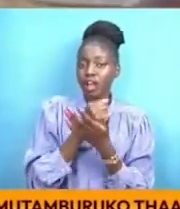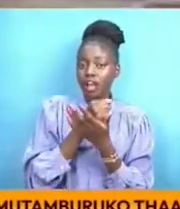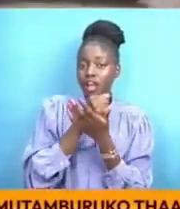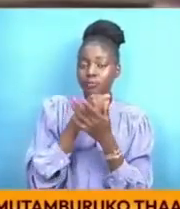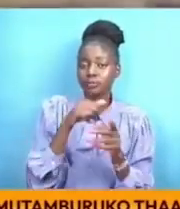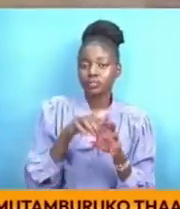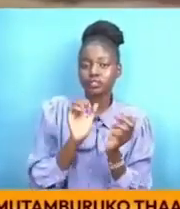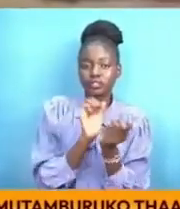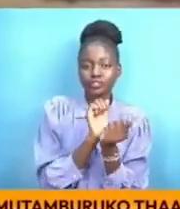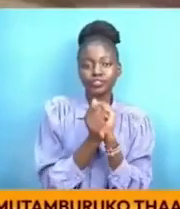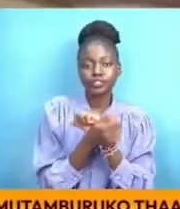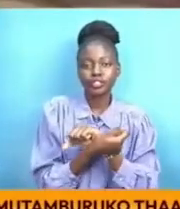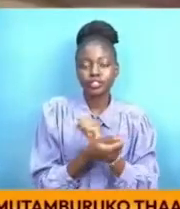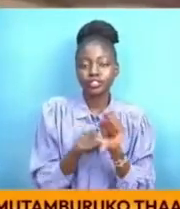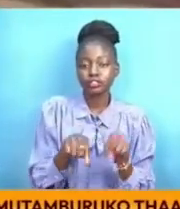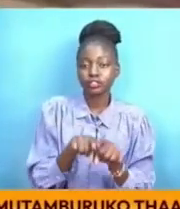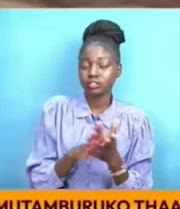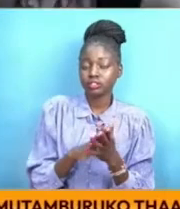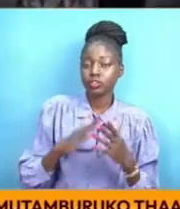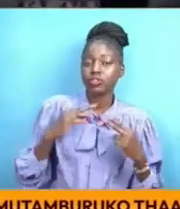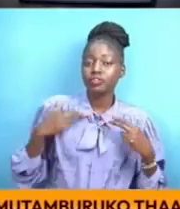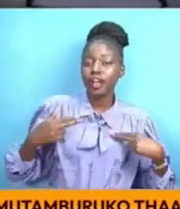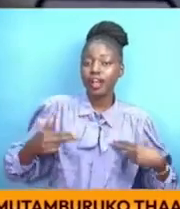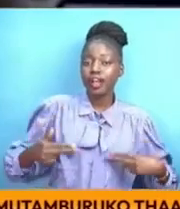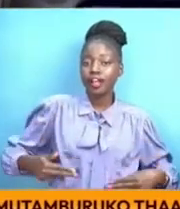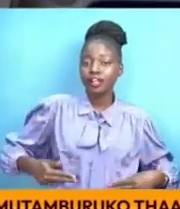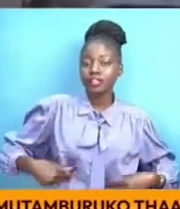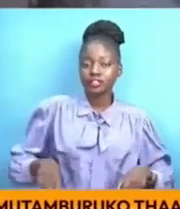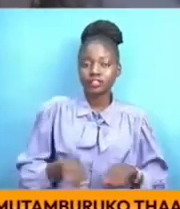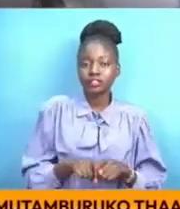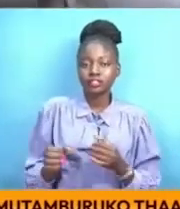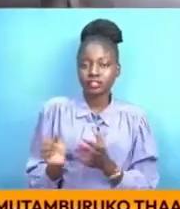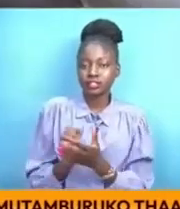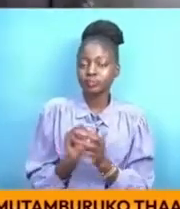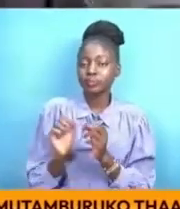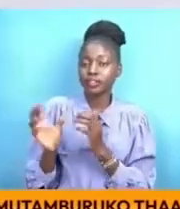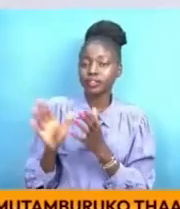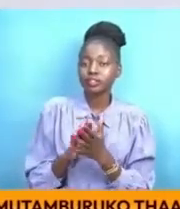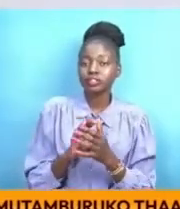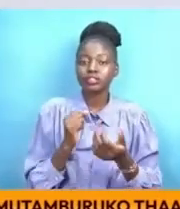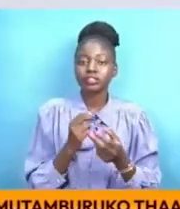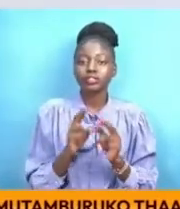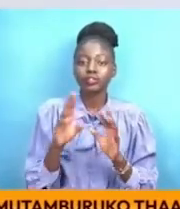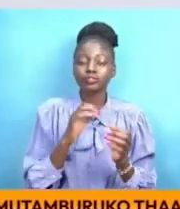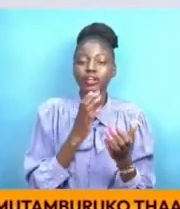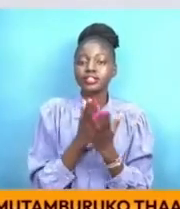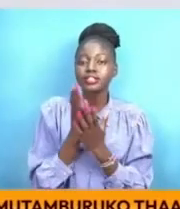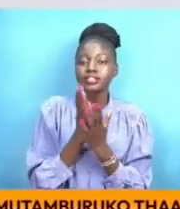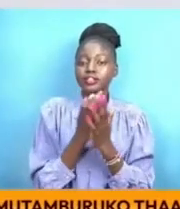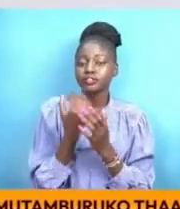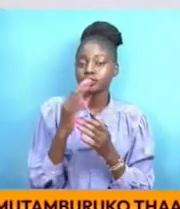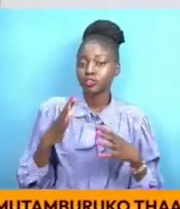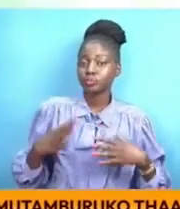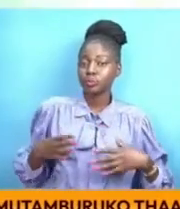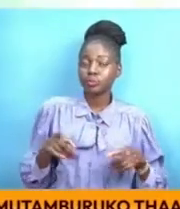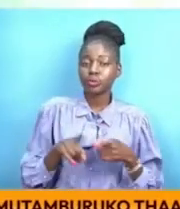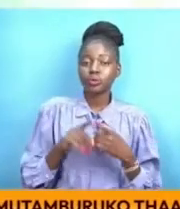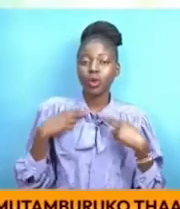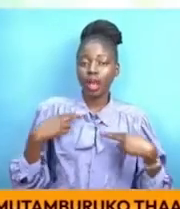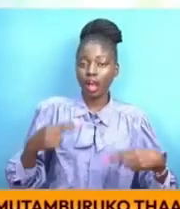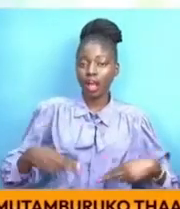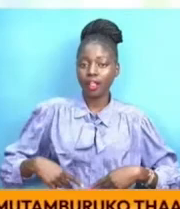gwika mogaruruku honge-ini ya ugima wa mwiri na ukinyaniria wa utungata wa ugima wa mwiri kuri andu othe watho